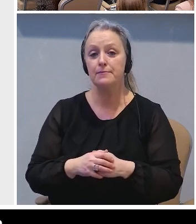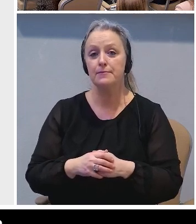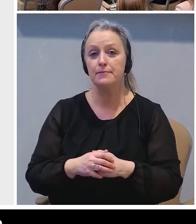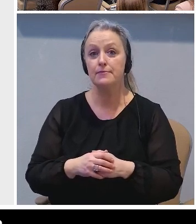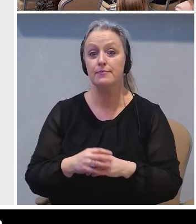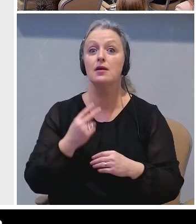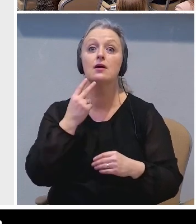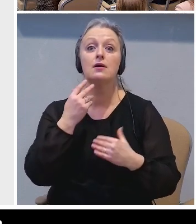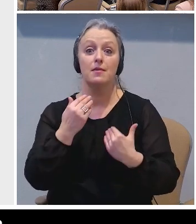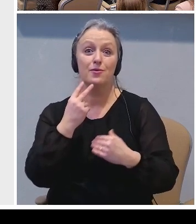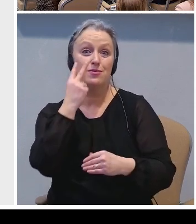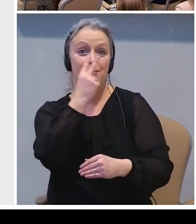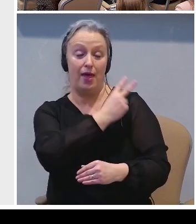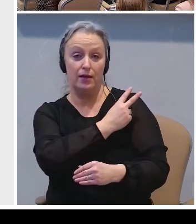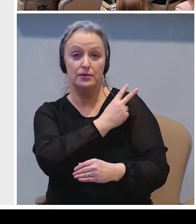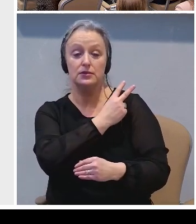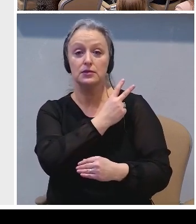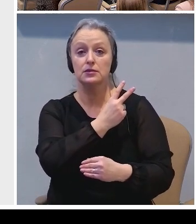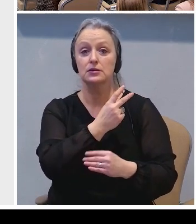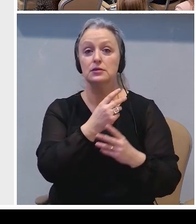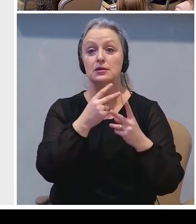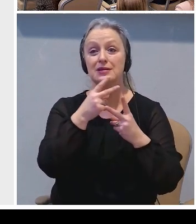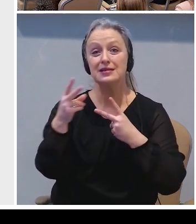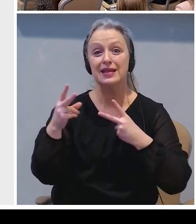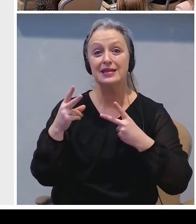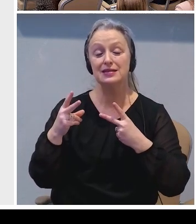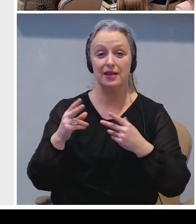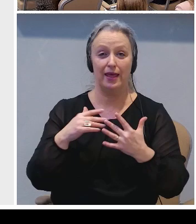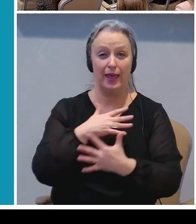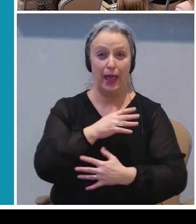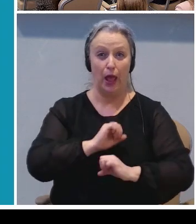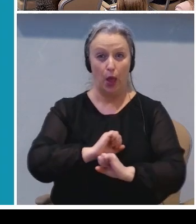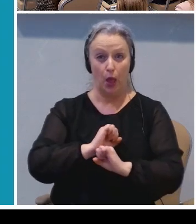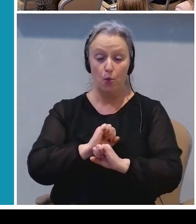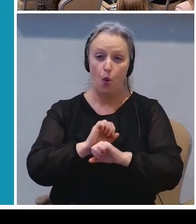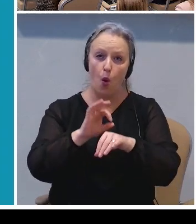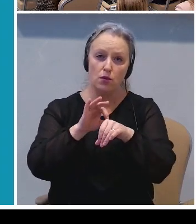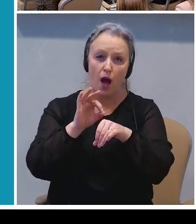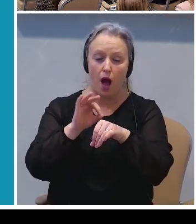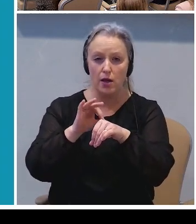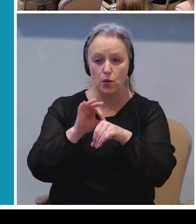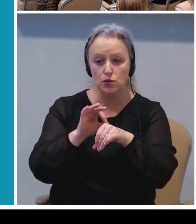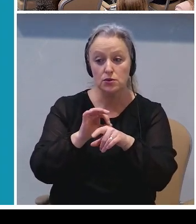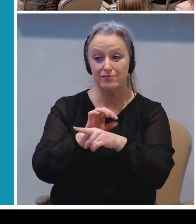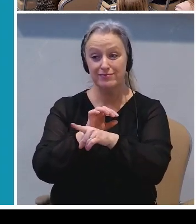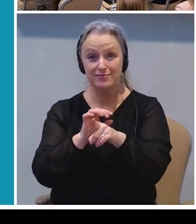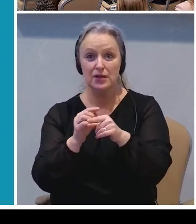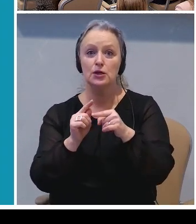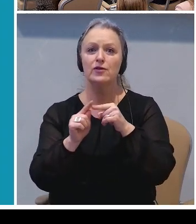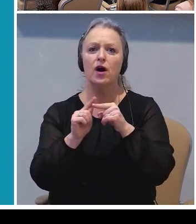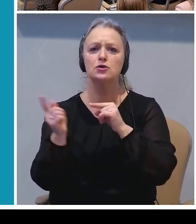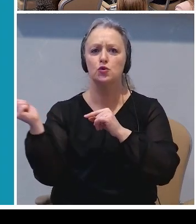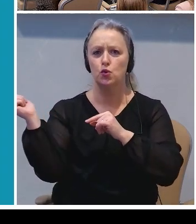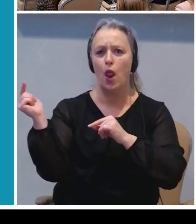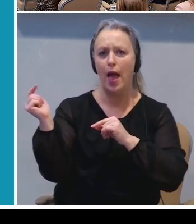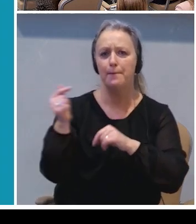Ja näete, et ka teiste immuunhaiguste jaoks on kliinilised uuringud tulemas.